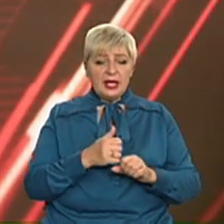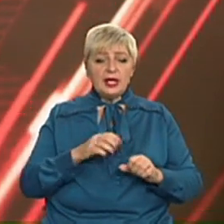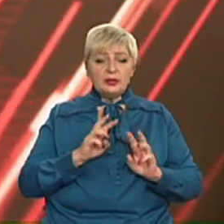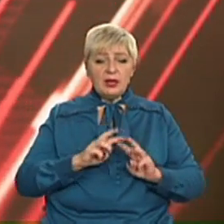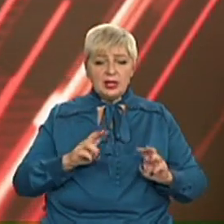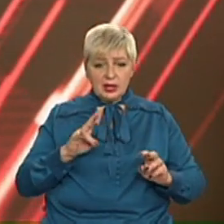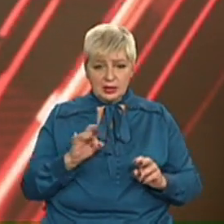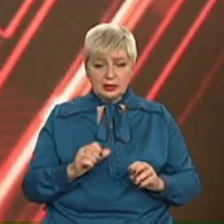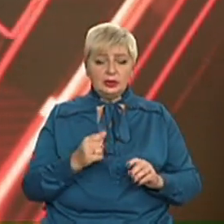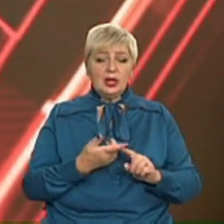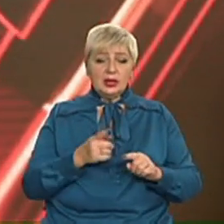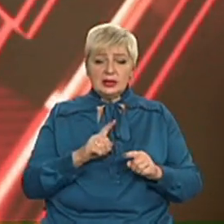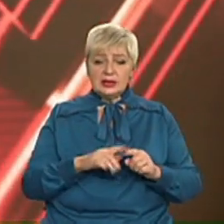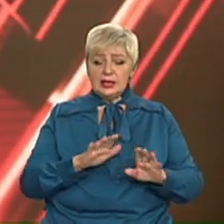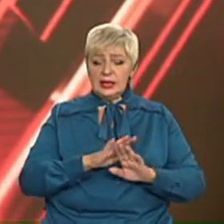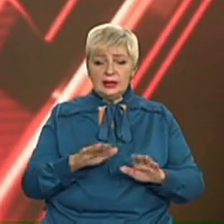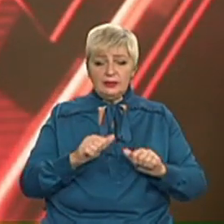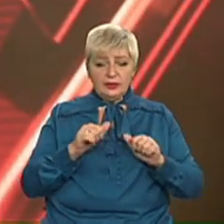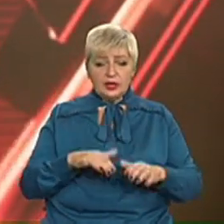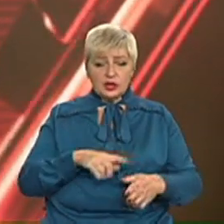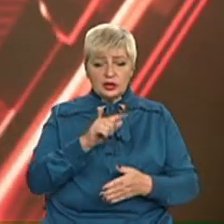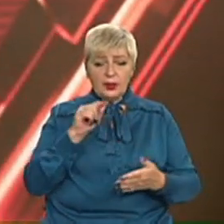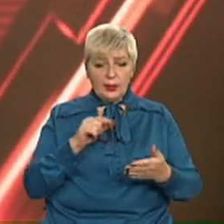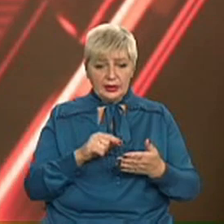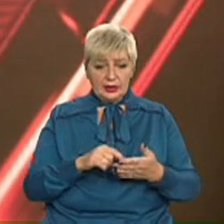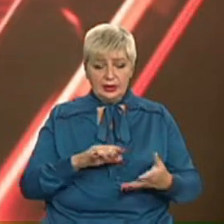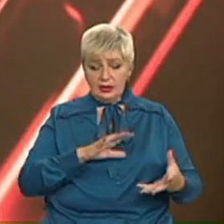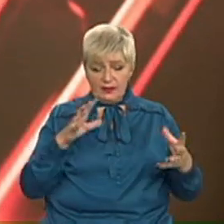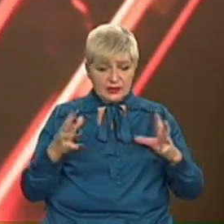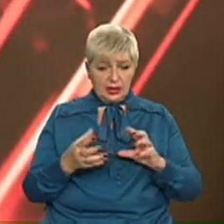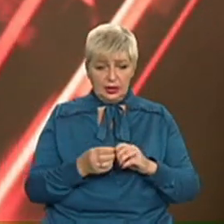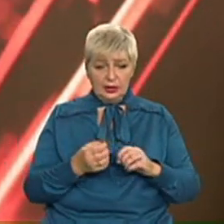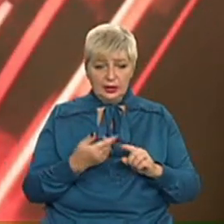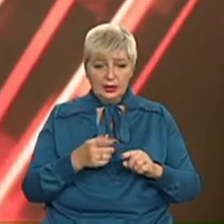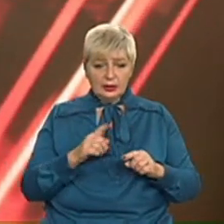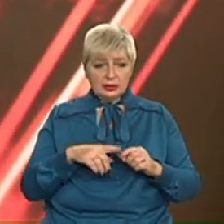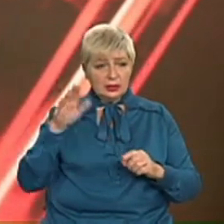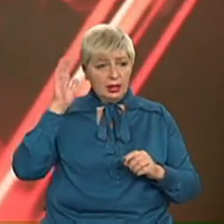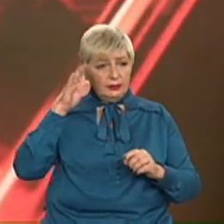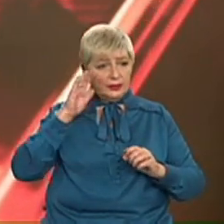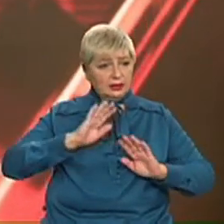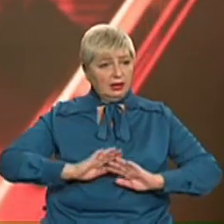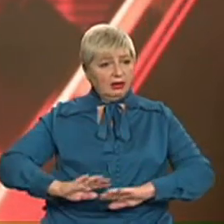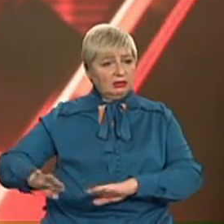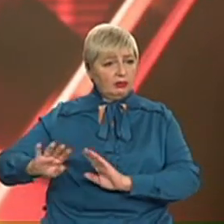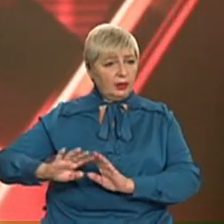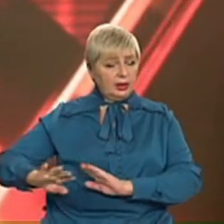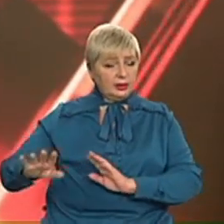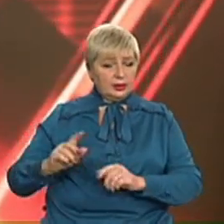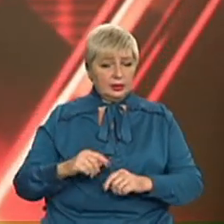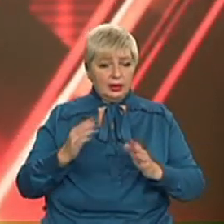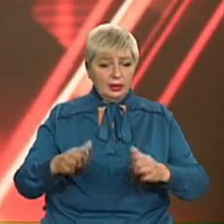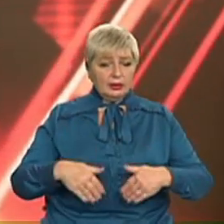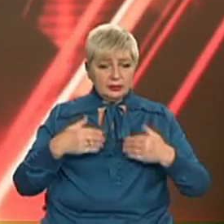Але це не вирішене питання взагалі. Це така вода від берега. Її відтермінували